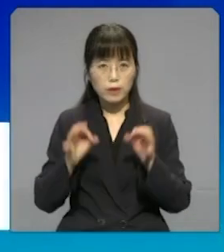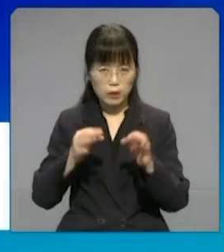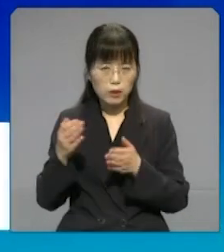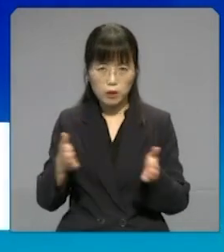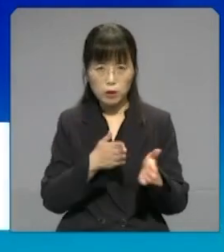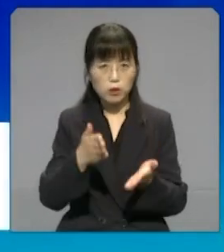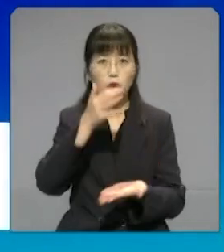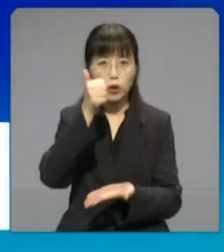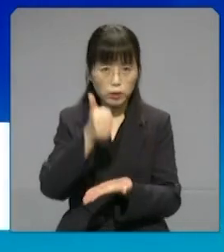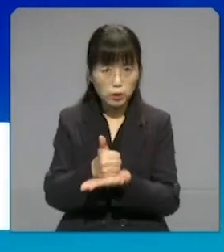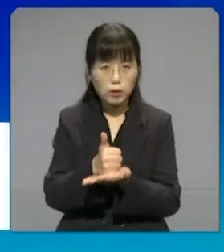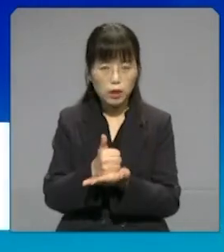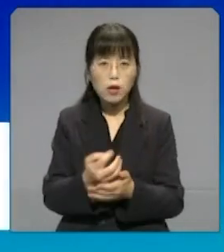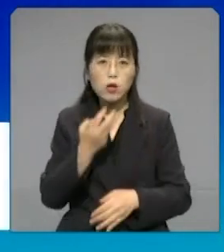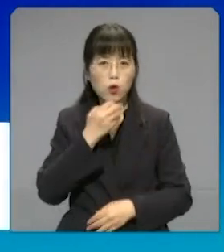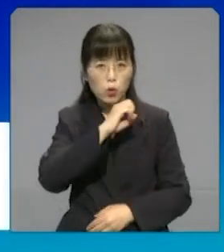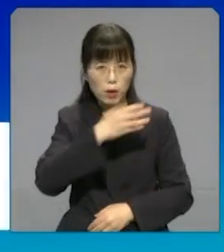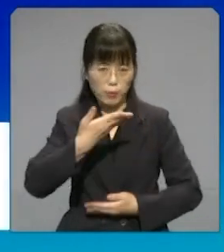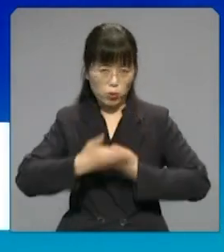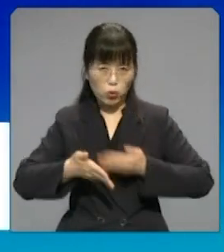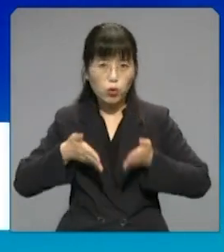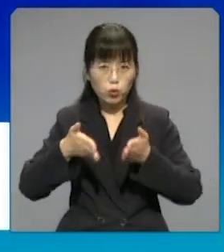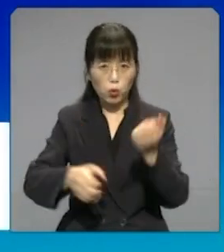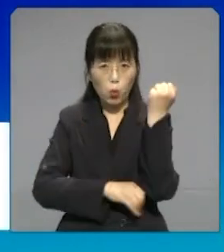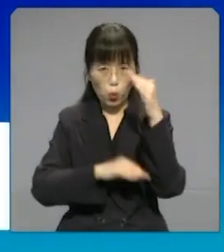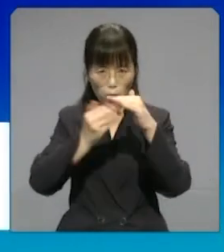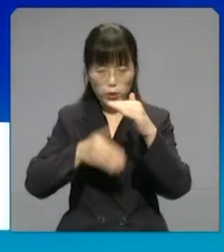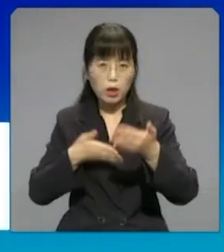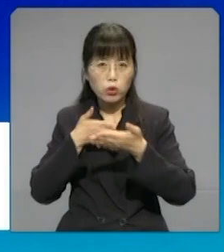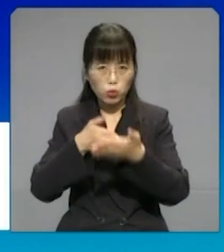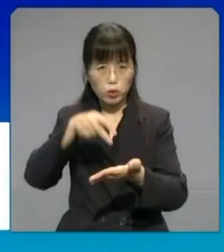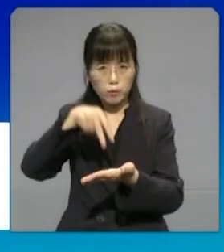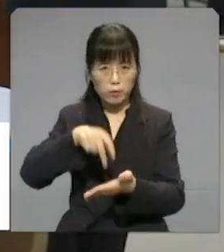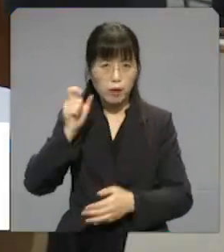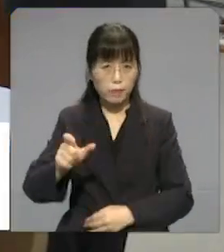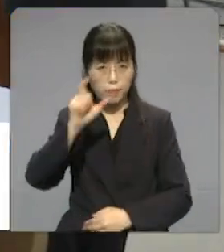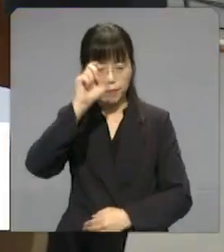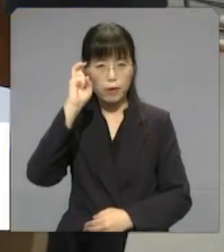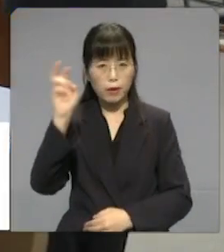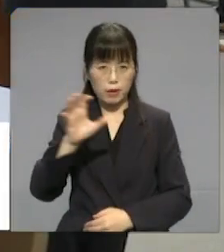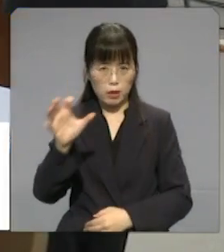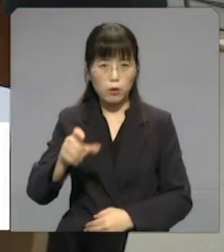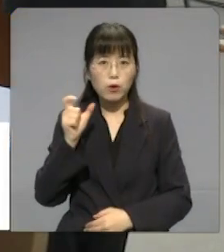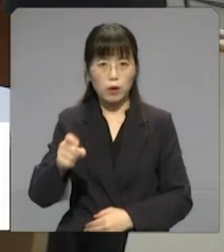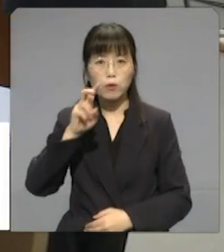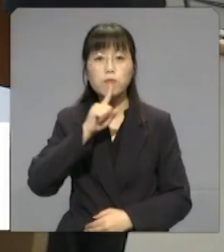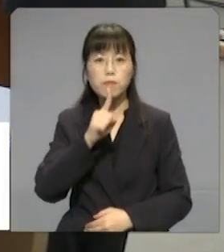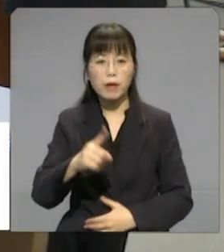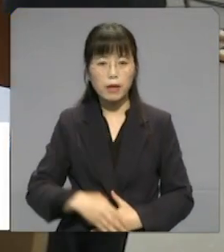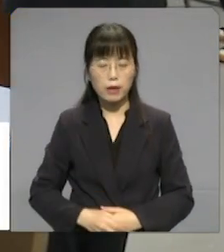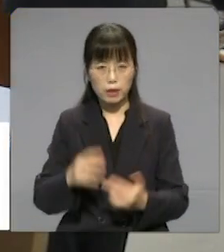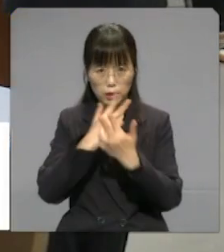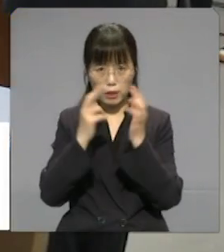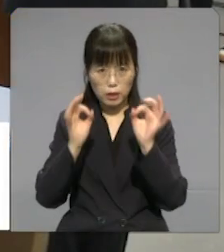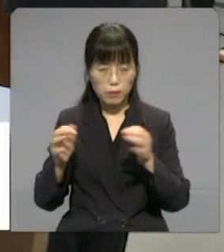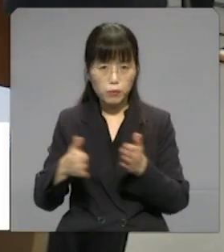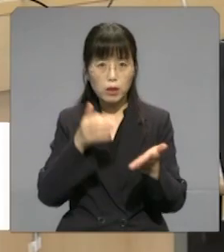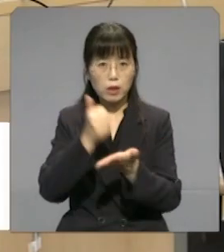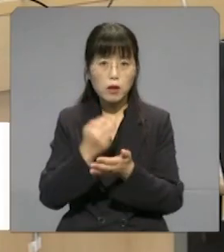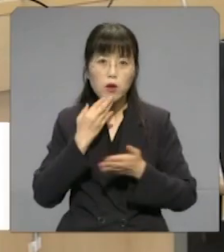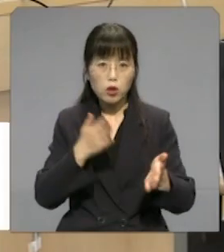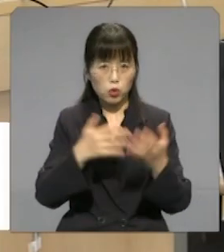김동현 경기도지사가 서울 양평 고속도로의 원한 추진 입장을 거듭 강조했습니다 김지사는 오늘